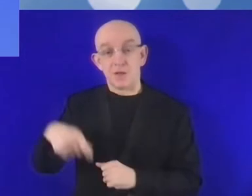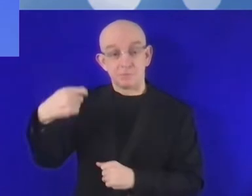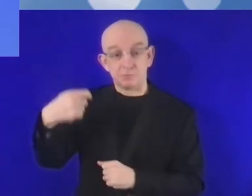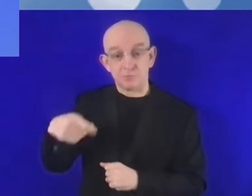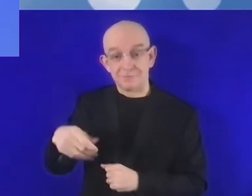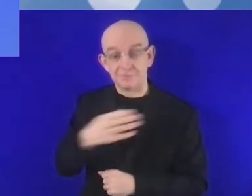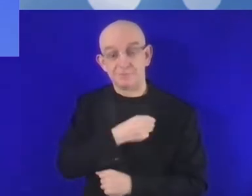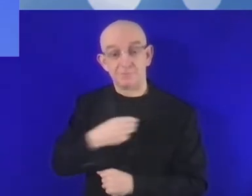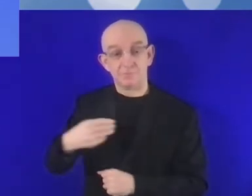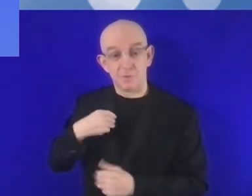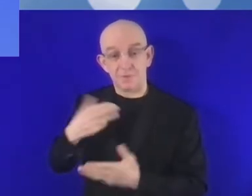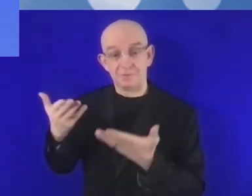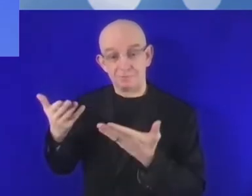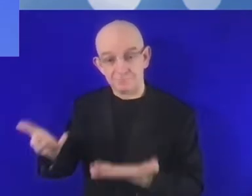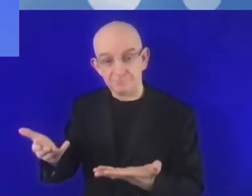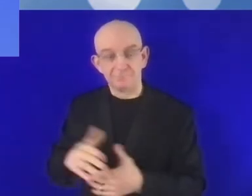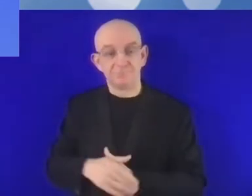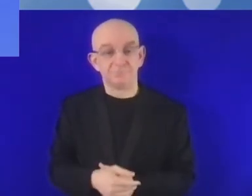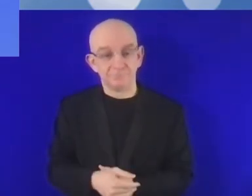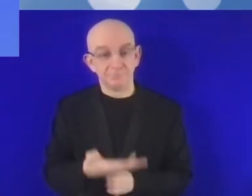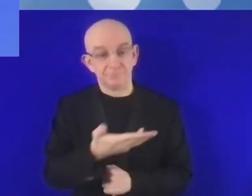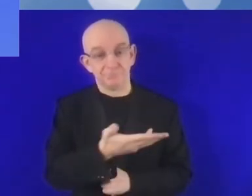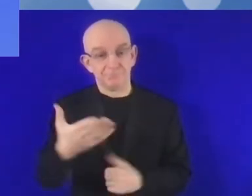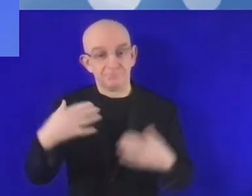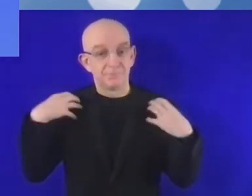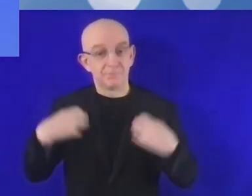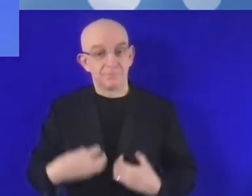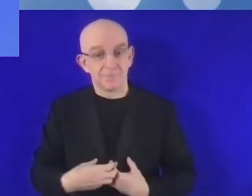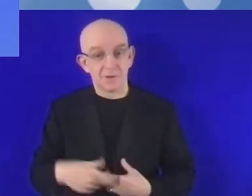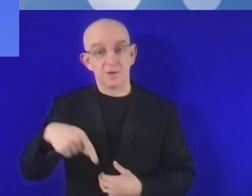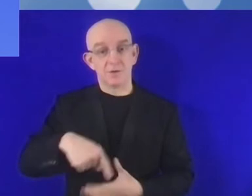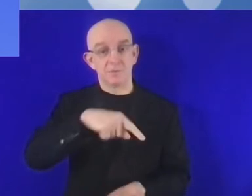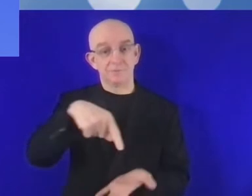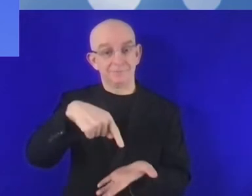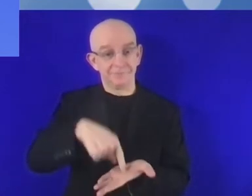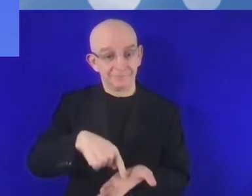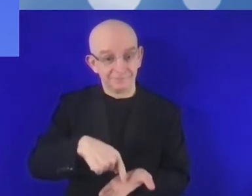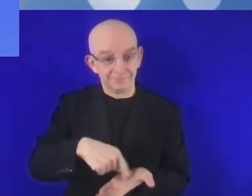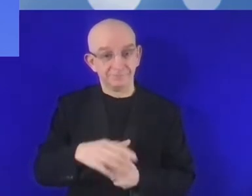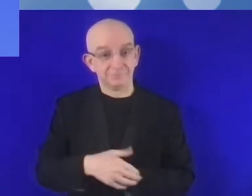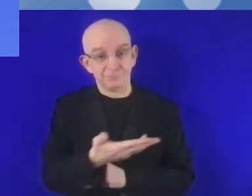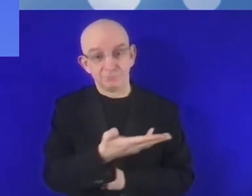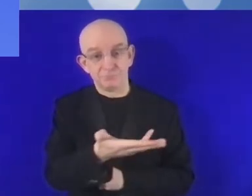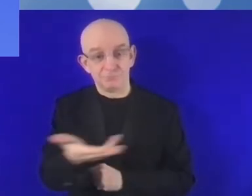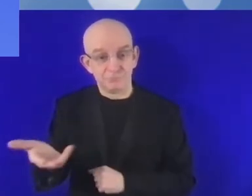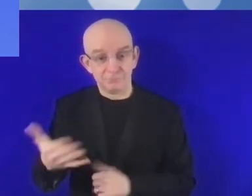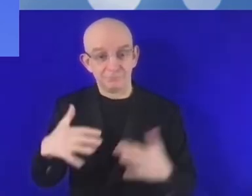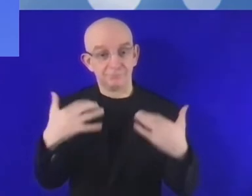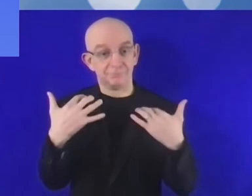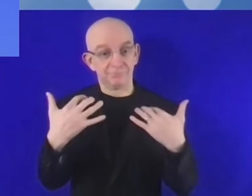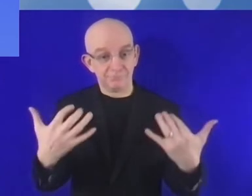سعادة عمدة مدينة كاتوفيتسا، أصحاب السعادة، الحضور الكرام،